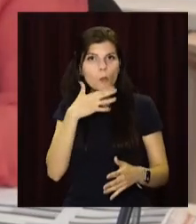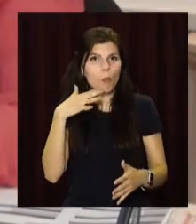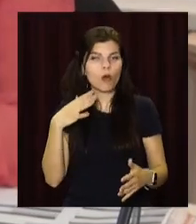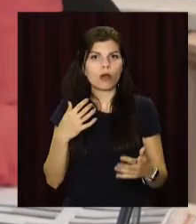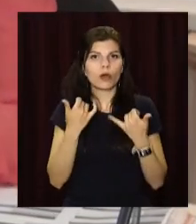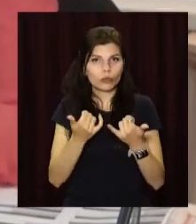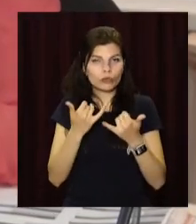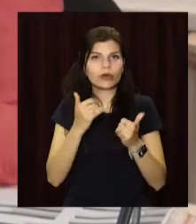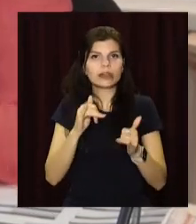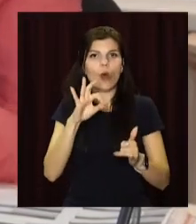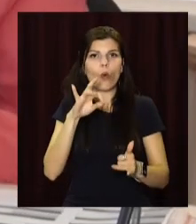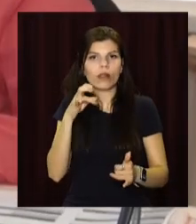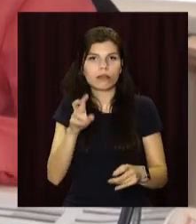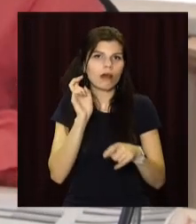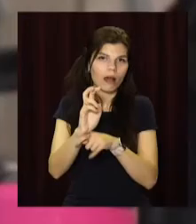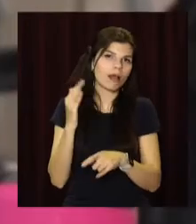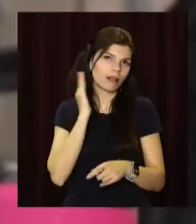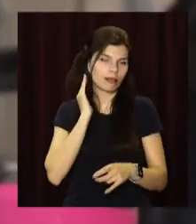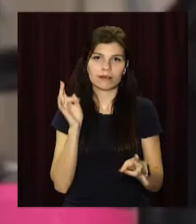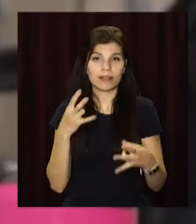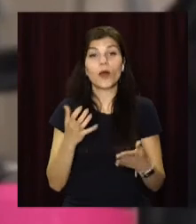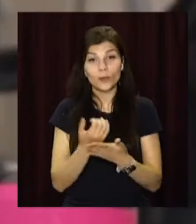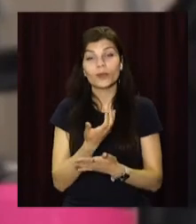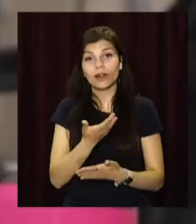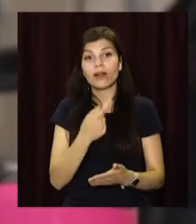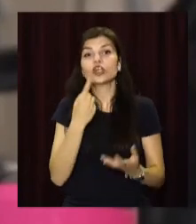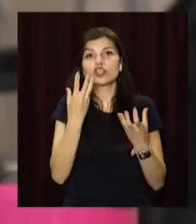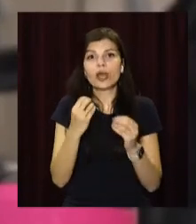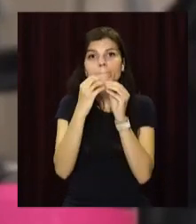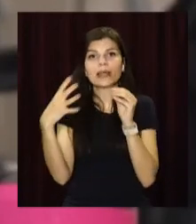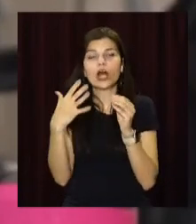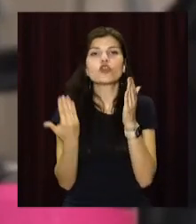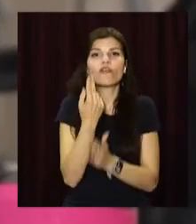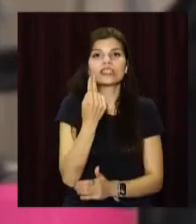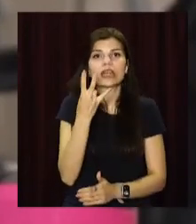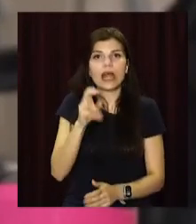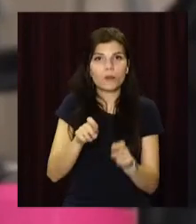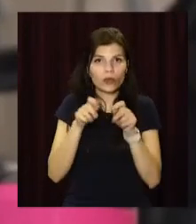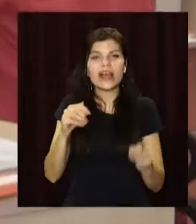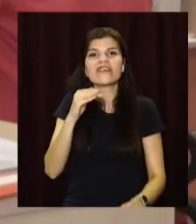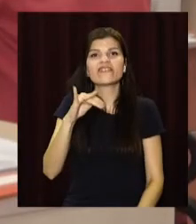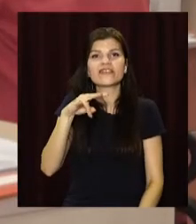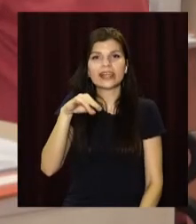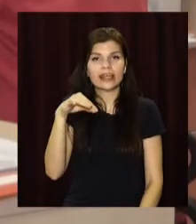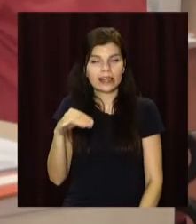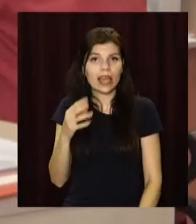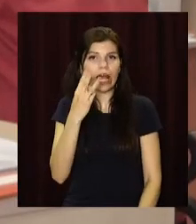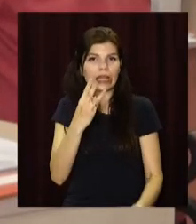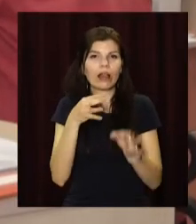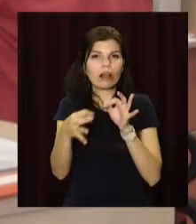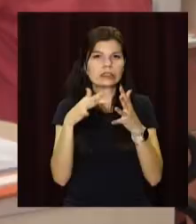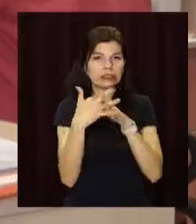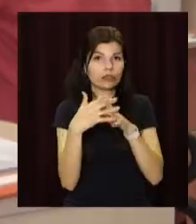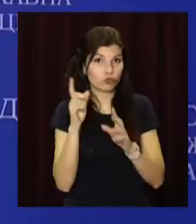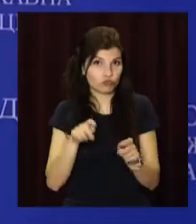адмінпослуг. У 2021 році в регіоні запрацювали ще 15 нових ЦНАПів та філій, 3 з них у сільських